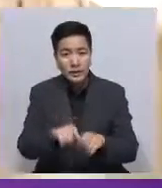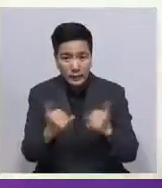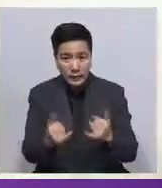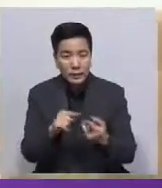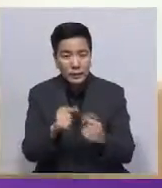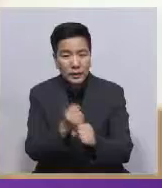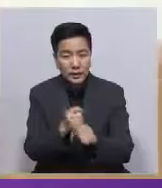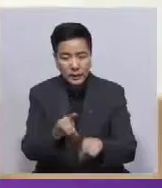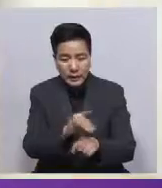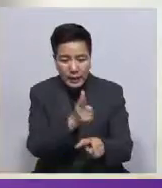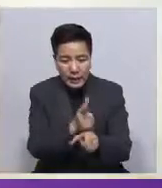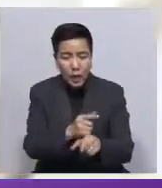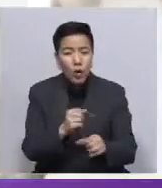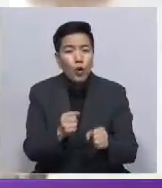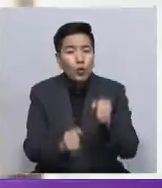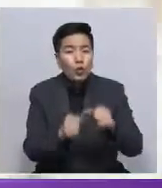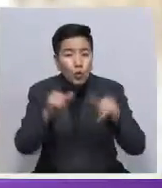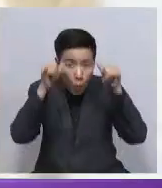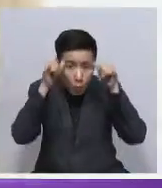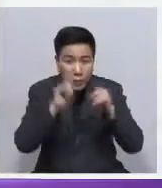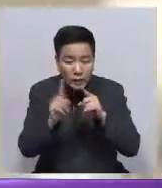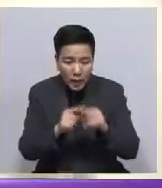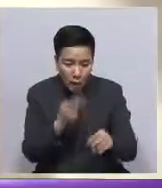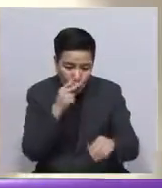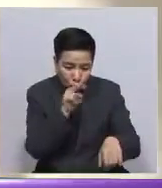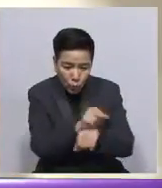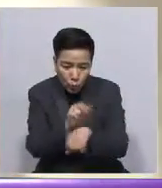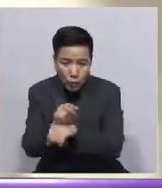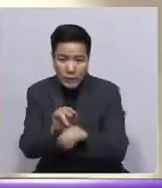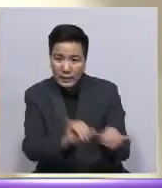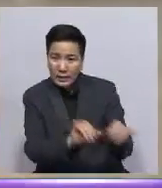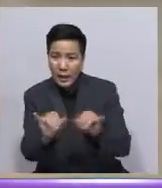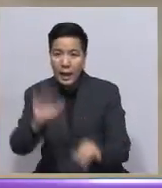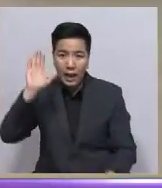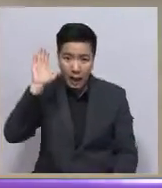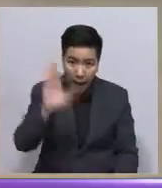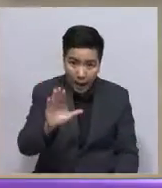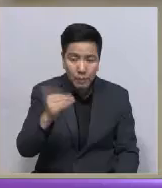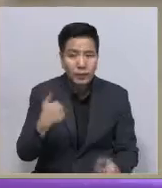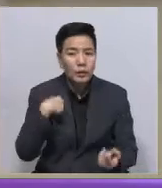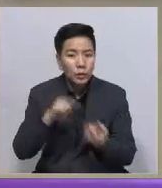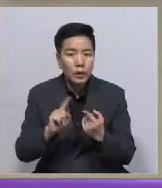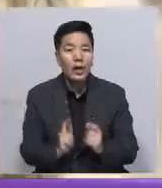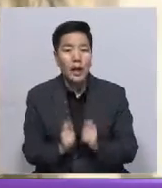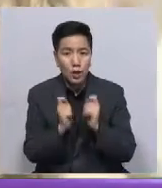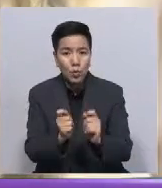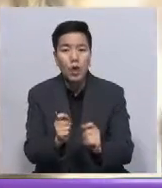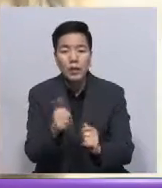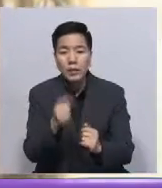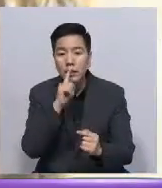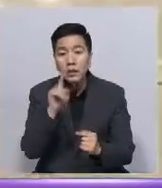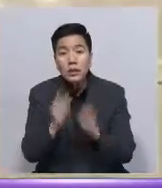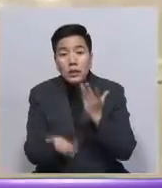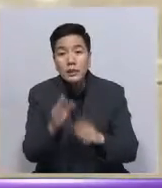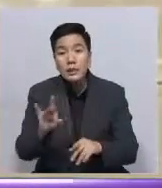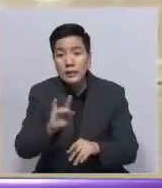ามารถระบุชนิดสัตว์เลี้ยงลูกด้วยนมที่ต้องควบคุมได้ทุกชนิดห้ามเคลื่อนย้ายสัตว์ตามประกาศเว้นแต่ได้รับอนุญาตหรือสั